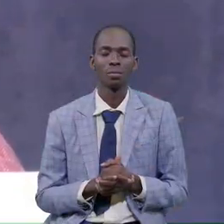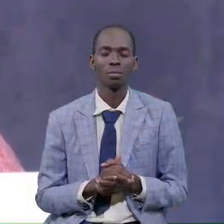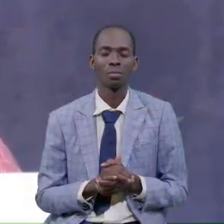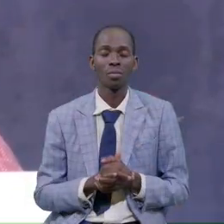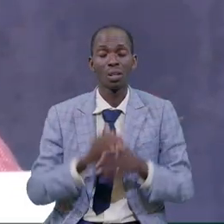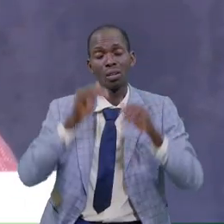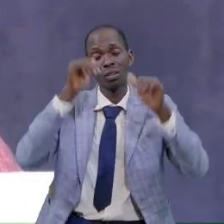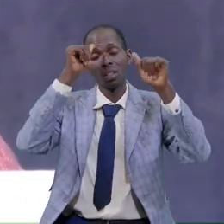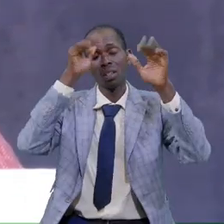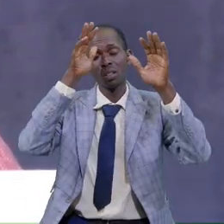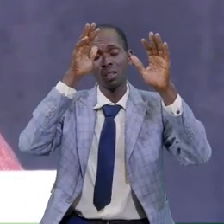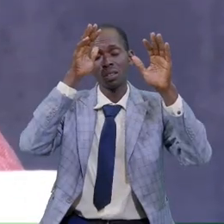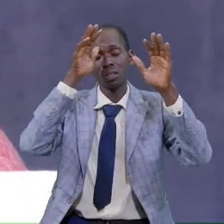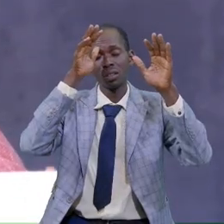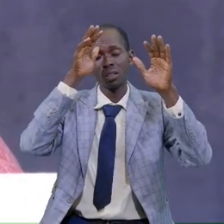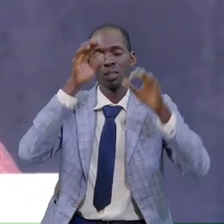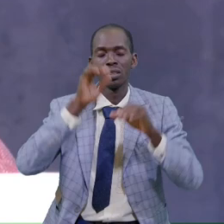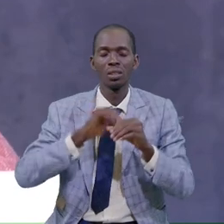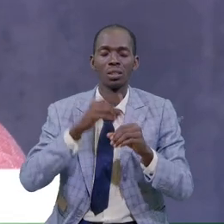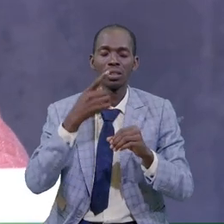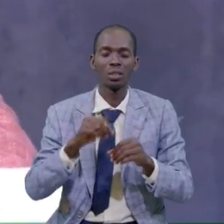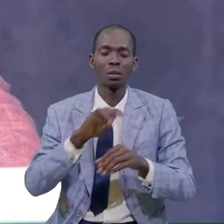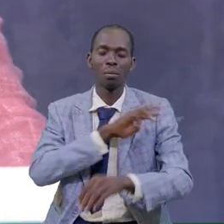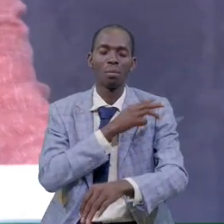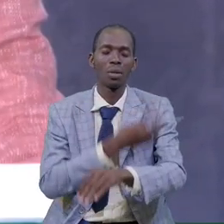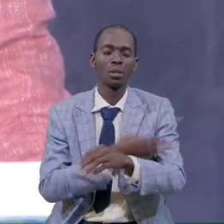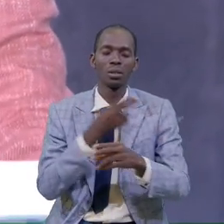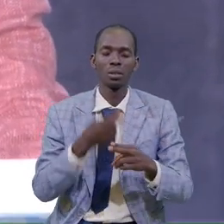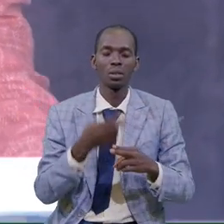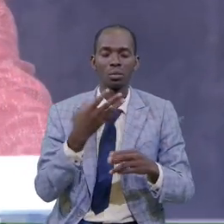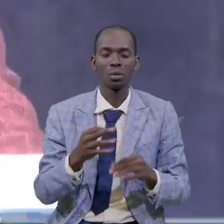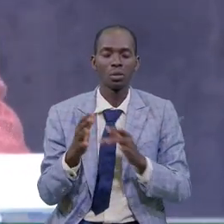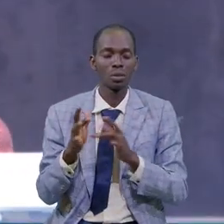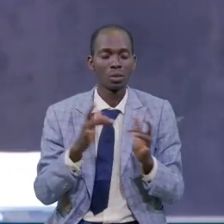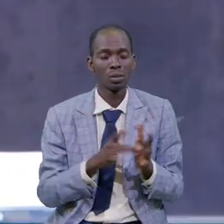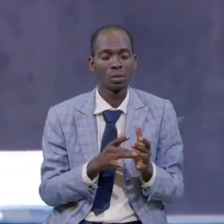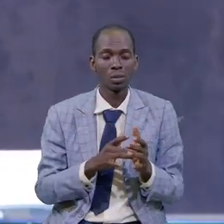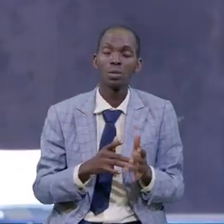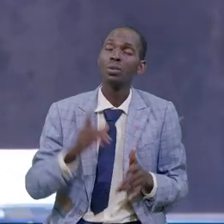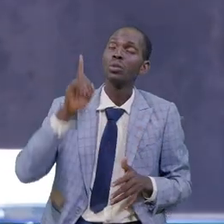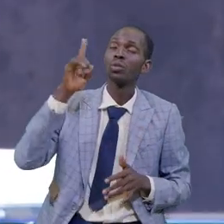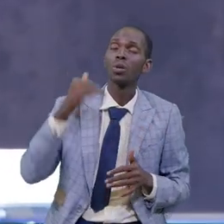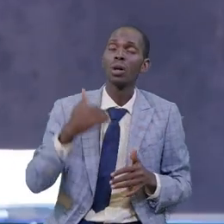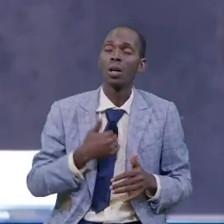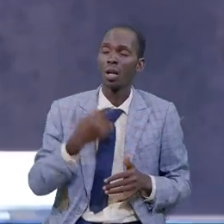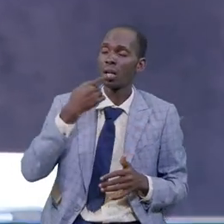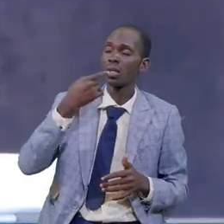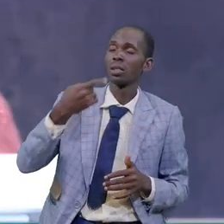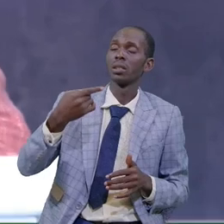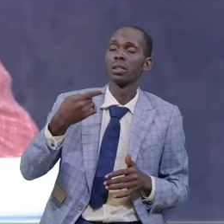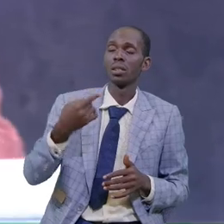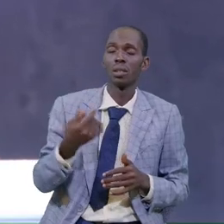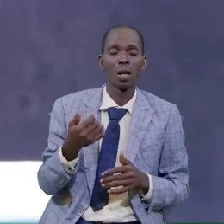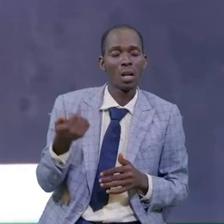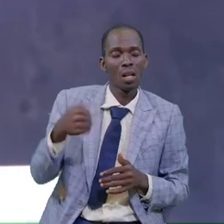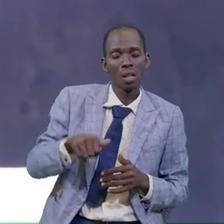Père, au nom puissant de Jésus, tu as dit que quiconque vient à